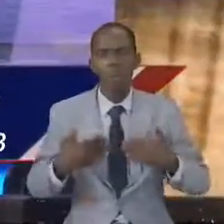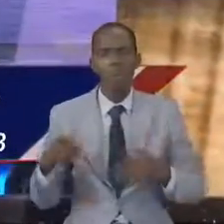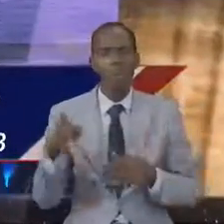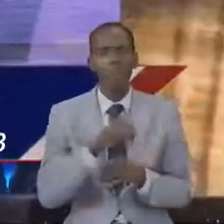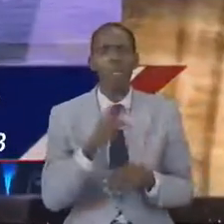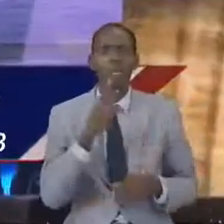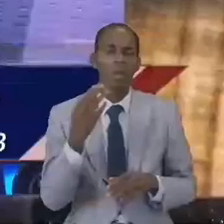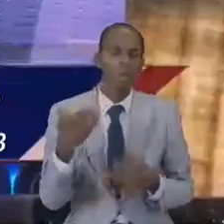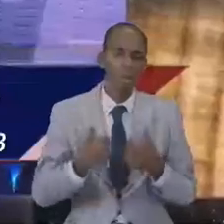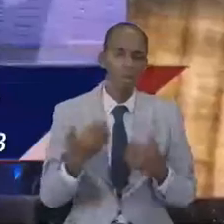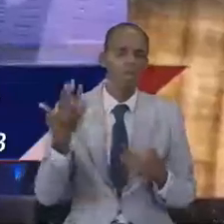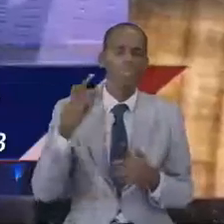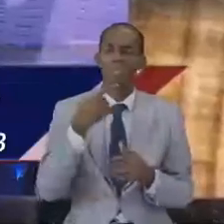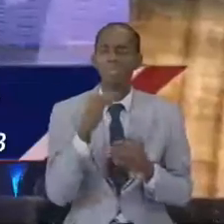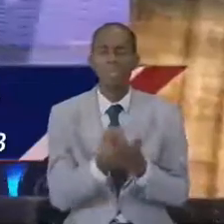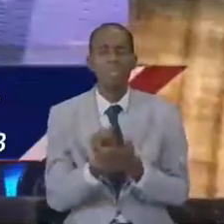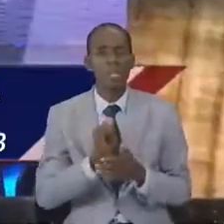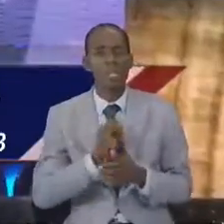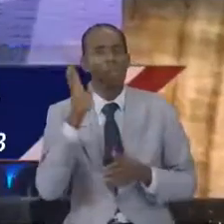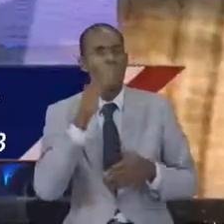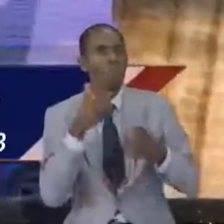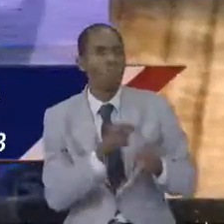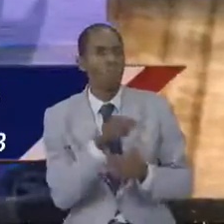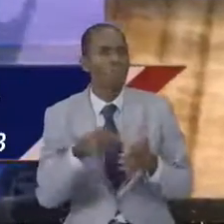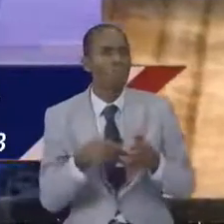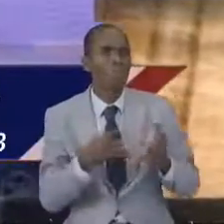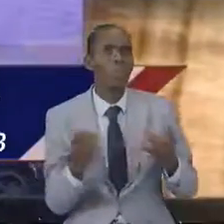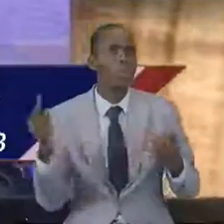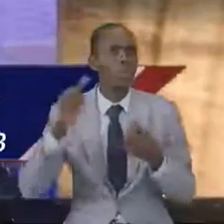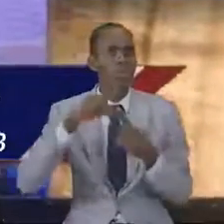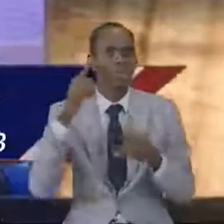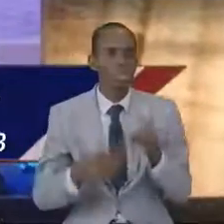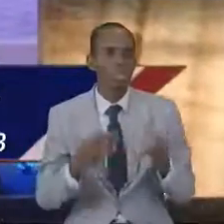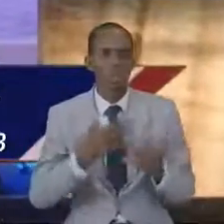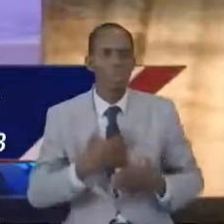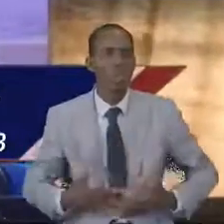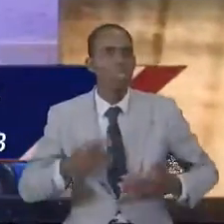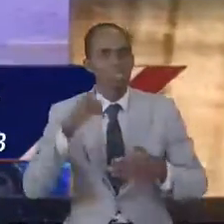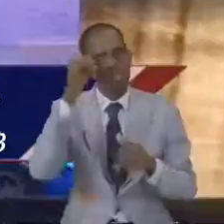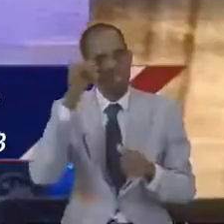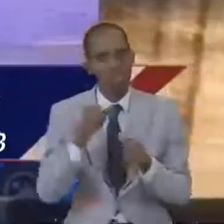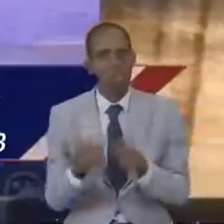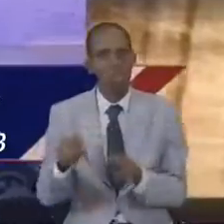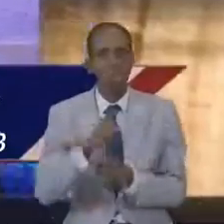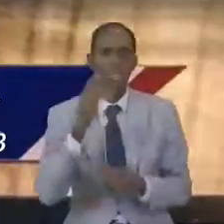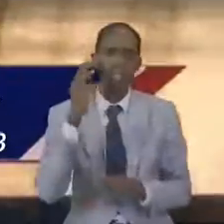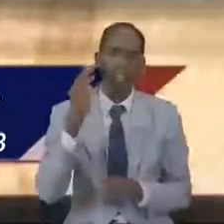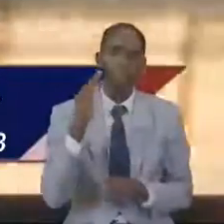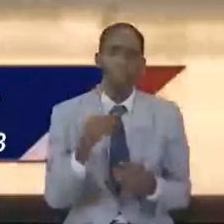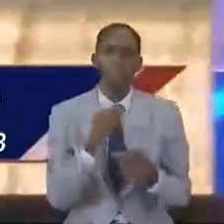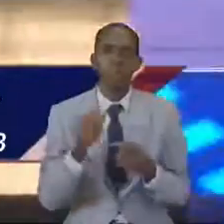l'excitation pour dire je suis vrai cette voix jusqu'à la fin de ma vie vous vous rappelez les témoignage